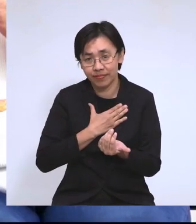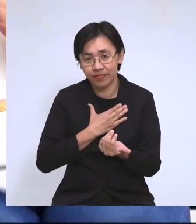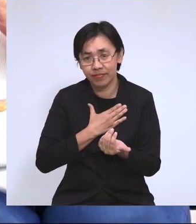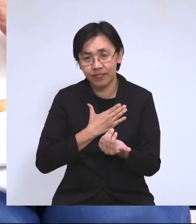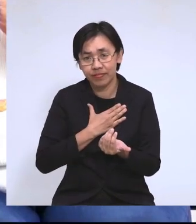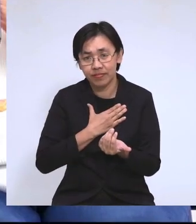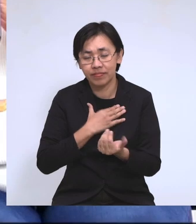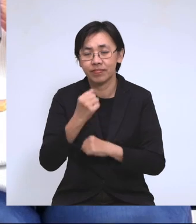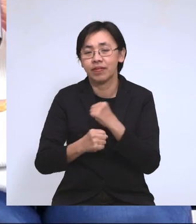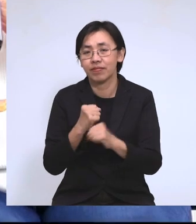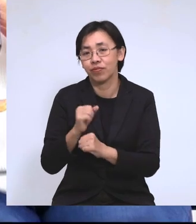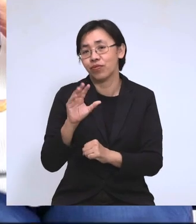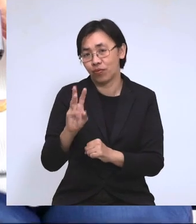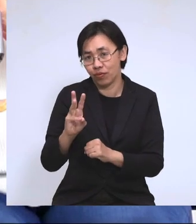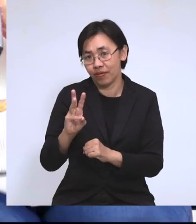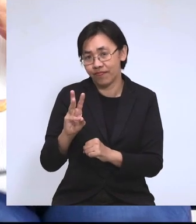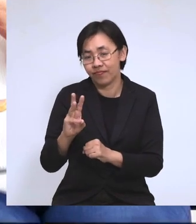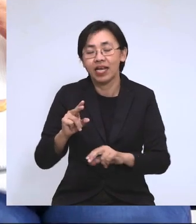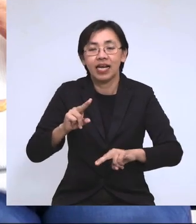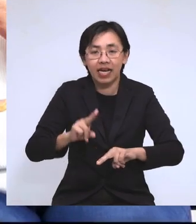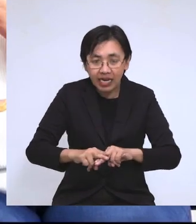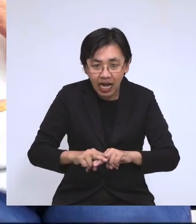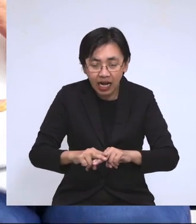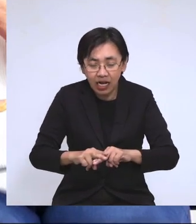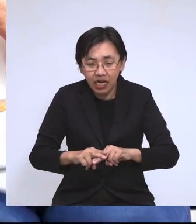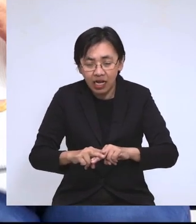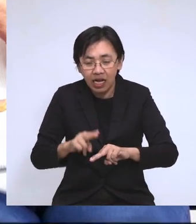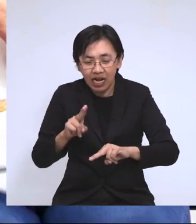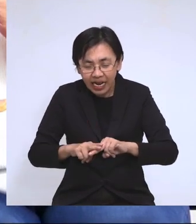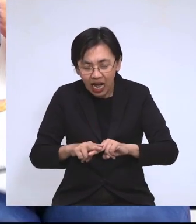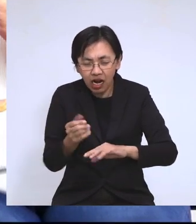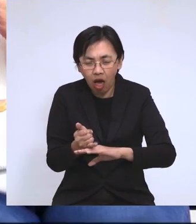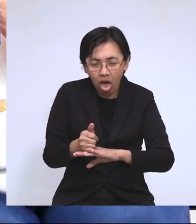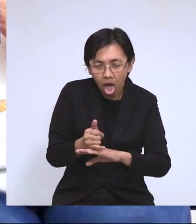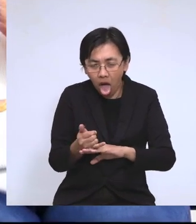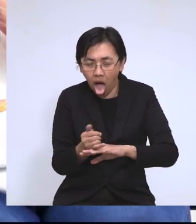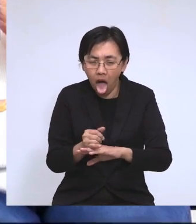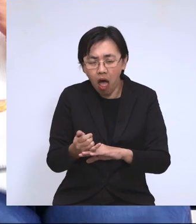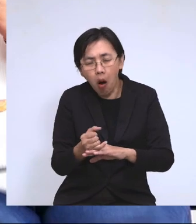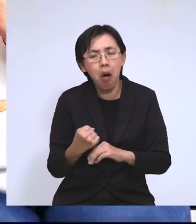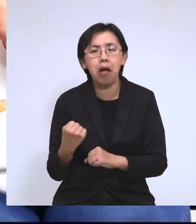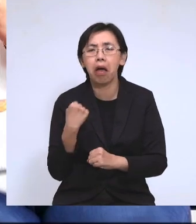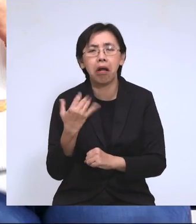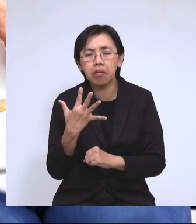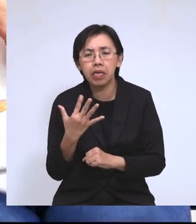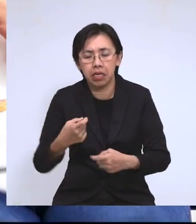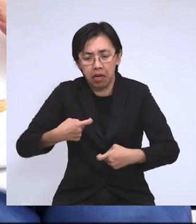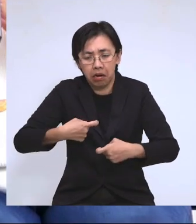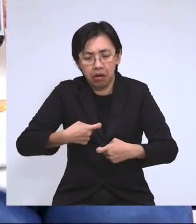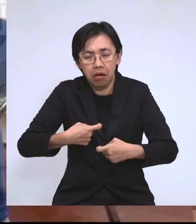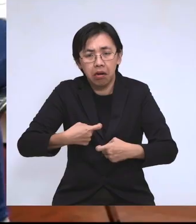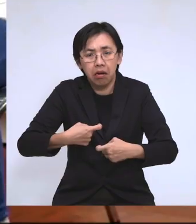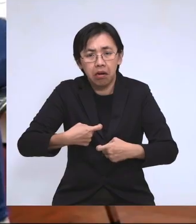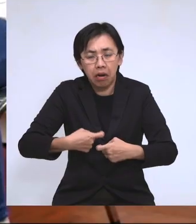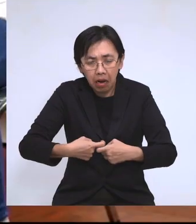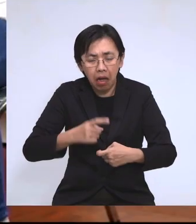อสเนี่ยน่าจะประมาณสัก6ขวบค่ะการนั่งการทรงตัวในท่านั่งก็ยังไม่แข็งแรงเนาะ